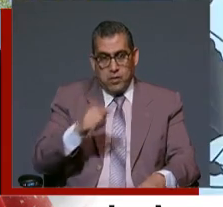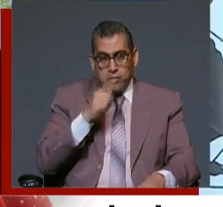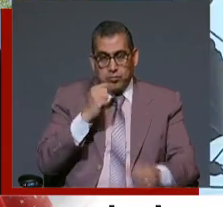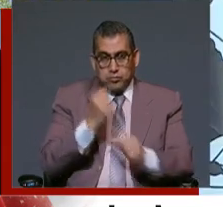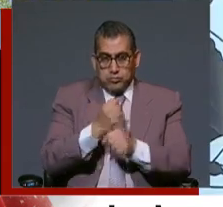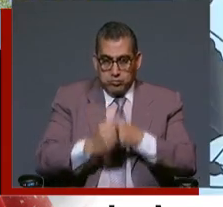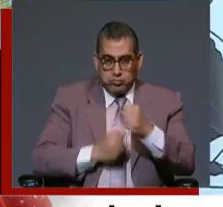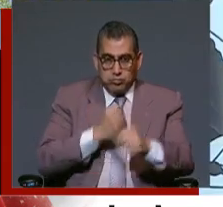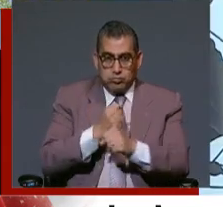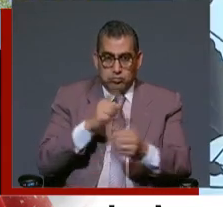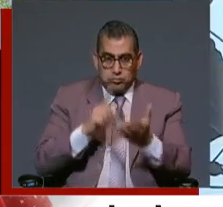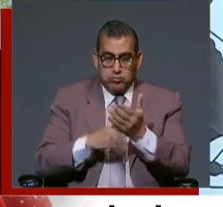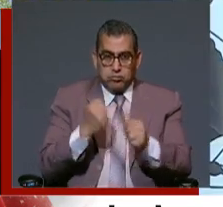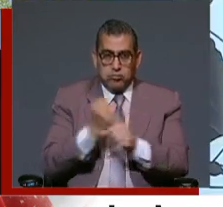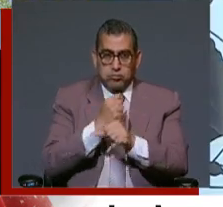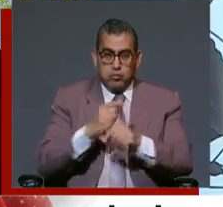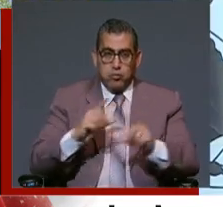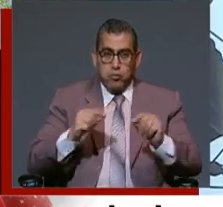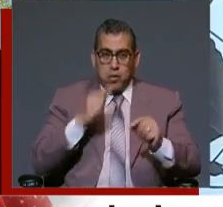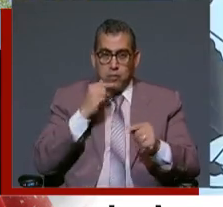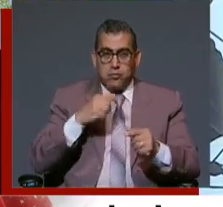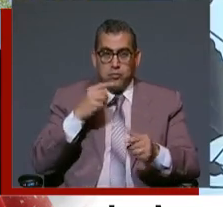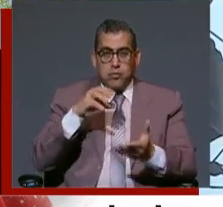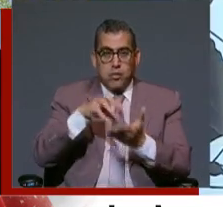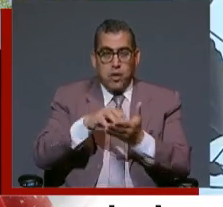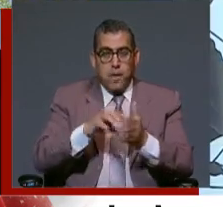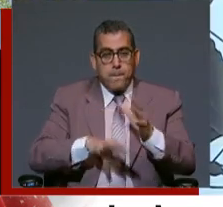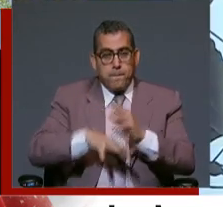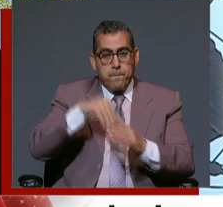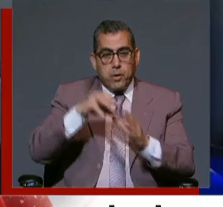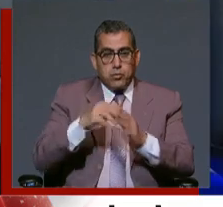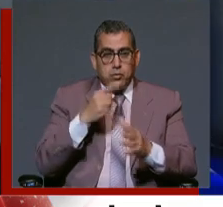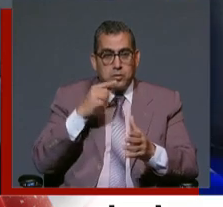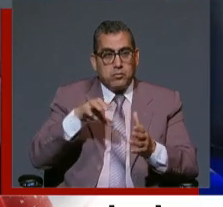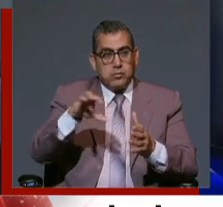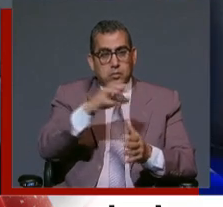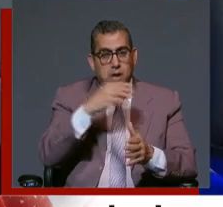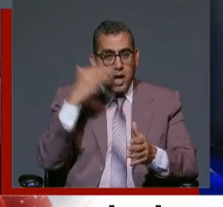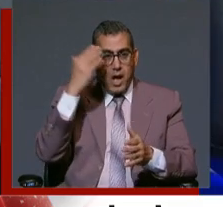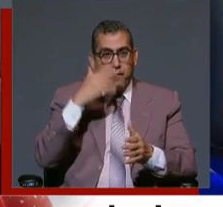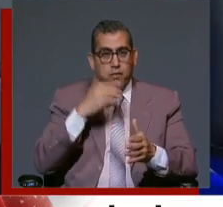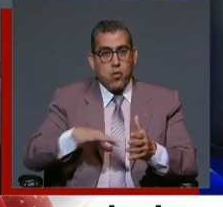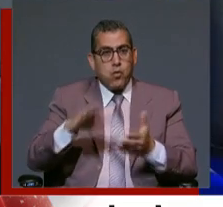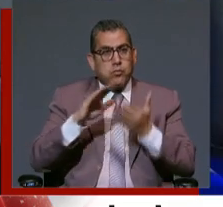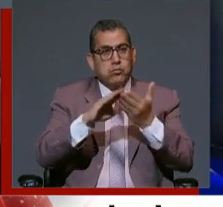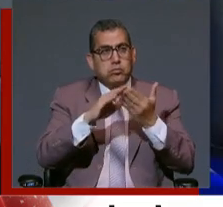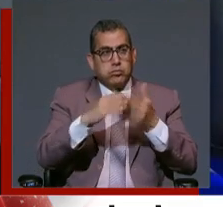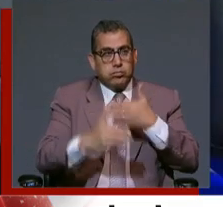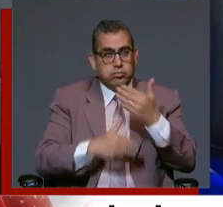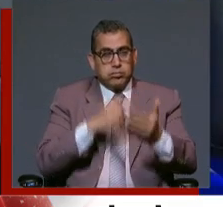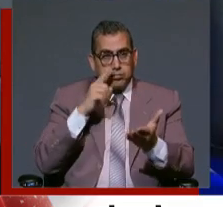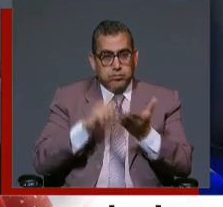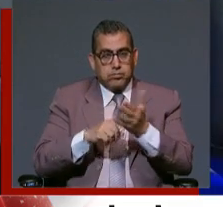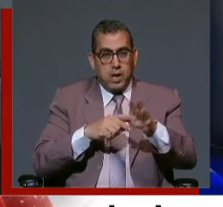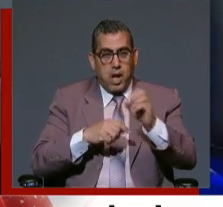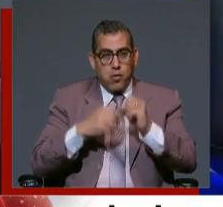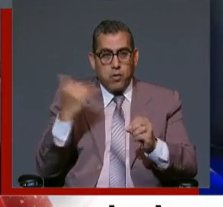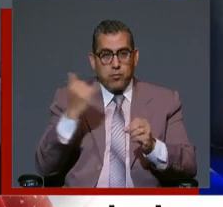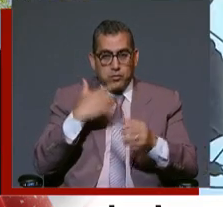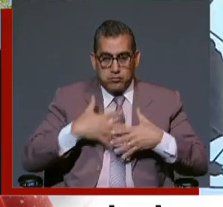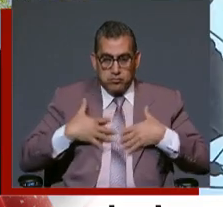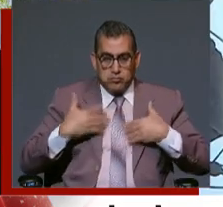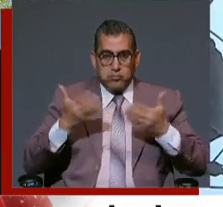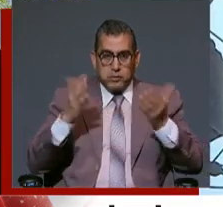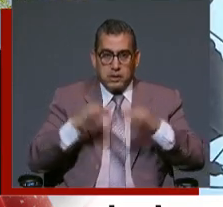جهوده الملموسة في تمويل المشروعات التنموية في مختلف أنحاء قارتنا، والتي تجعلنا نتطلع